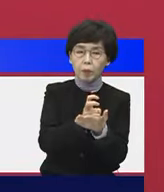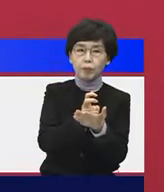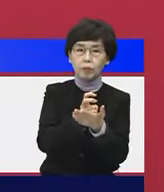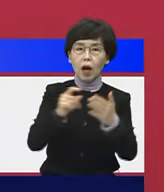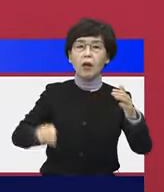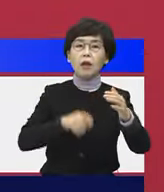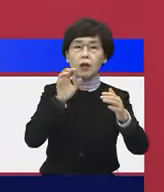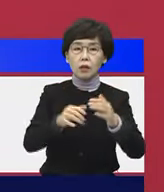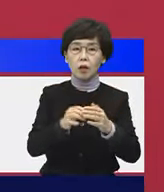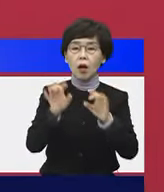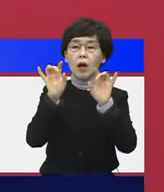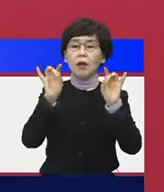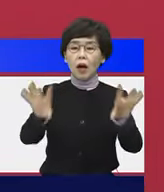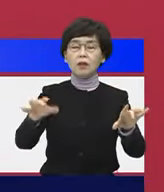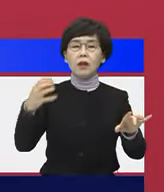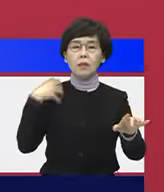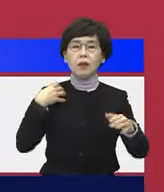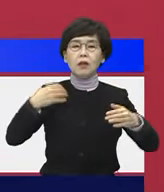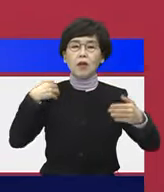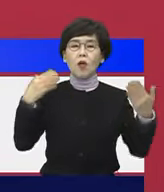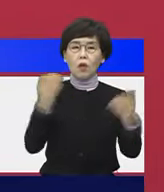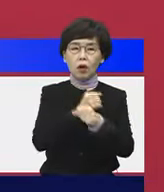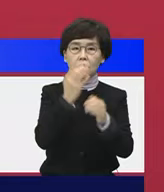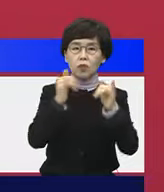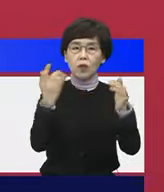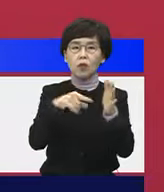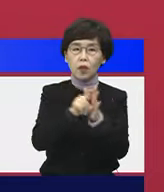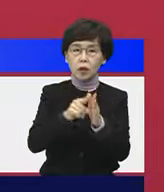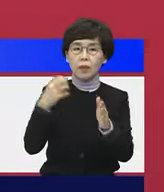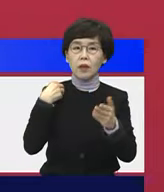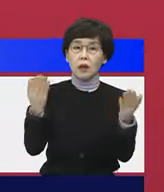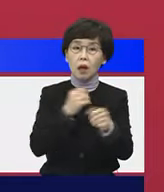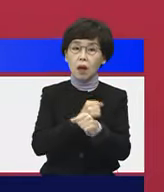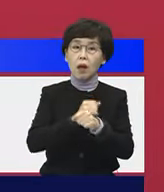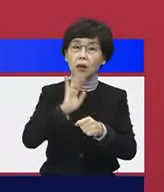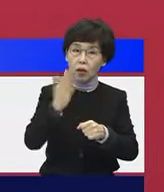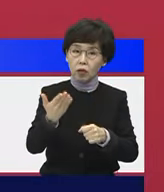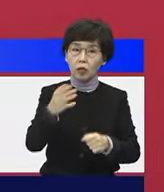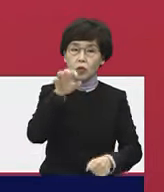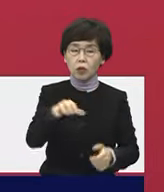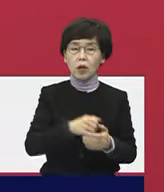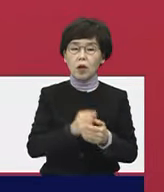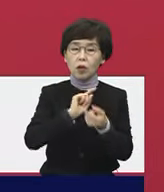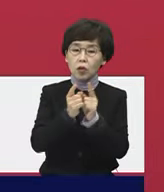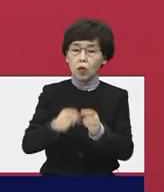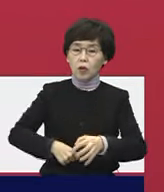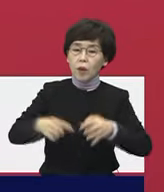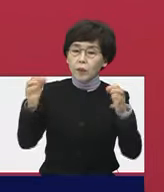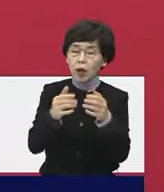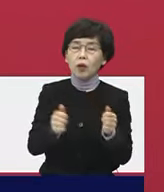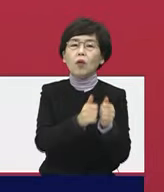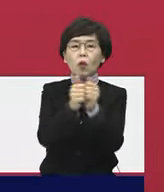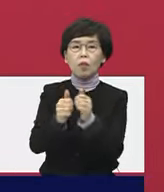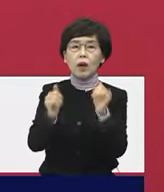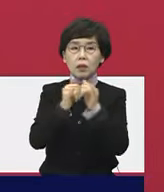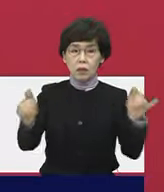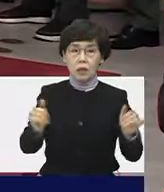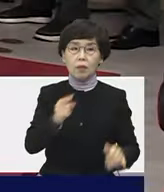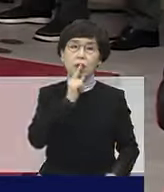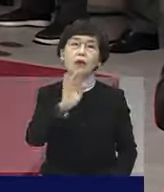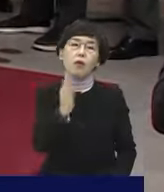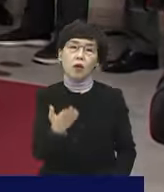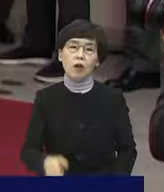범위 내에서 각자 할 일을 하는, 국민을 위해서 할 일을 하는 그런 기관입니다. 상호 협력하는 동반자 관계라고 하는 것이